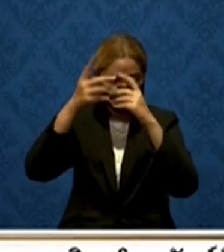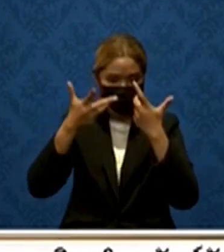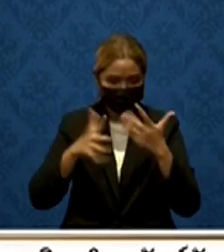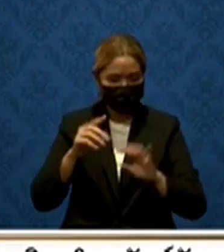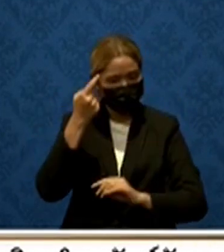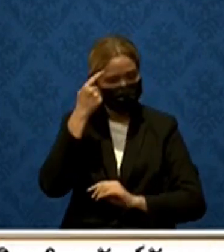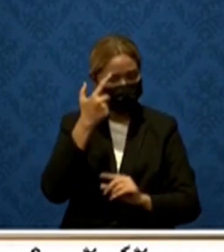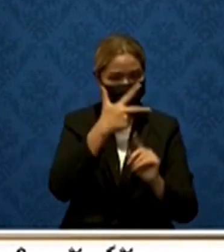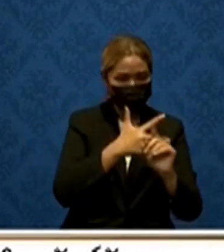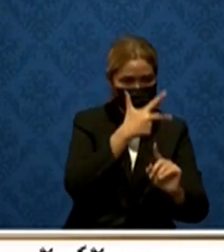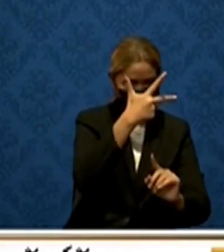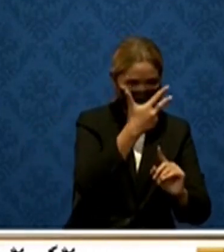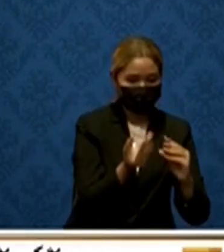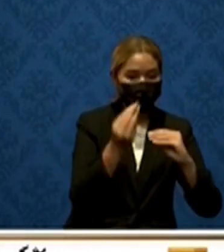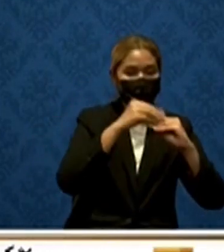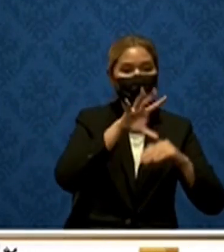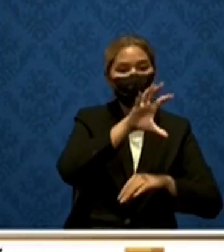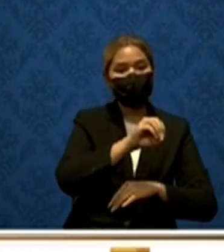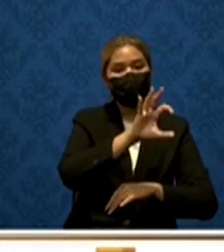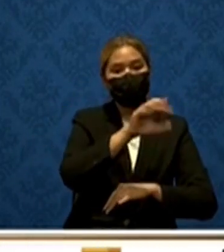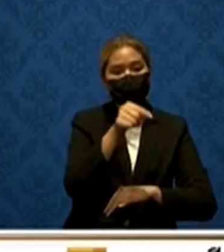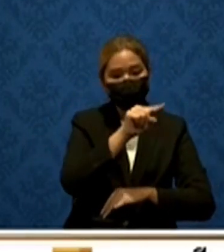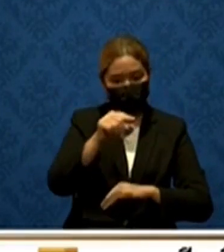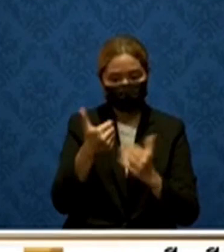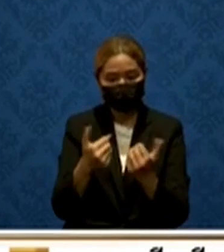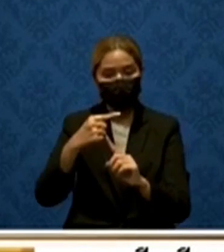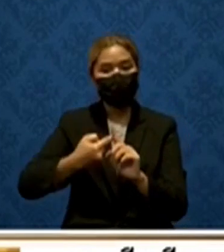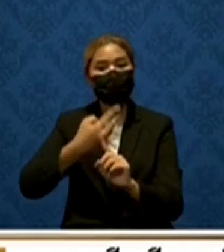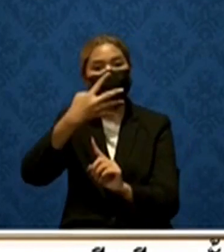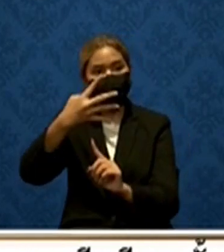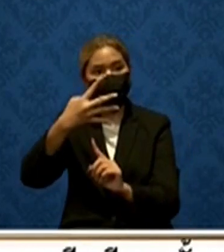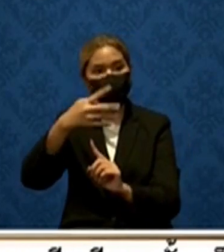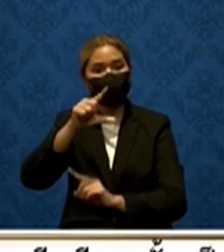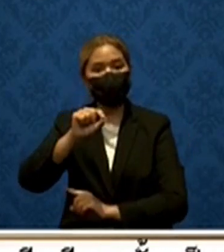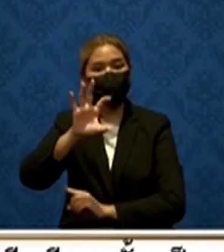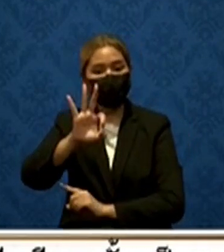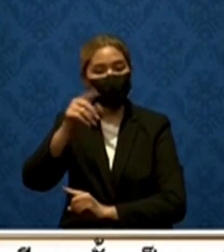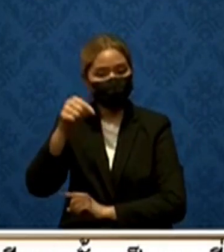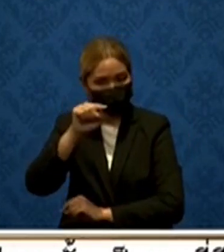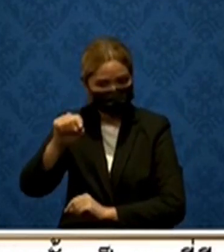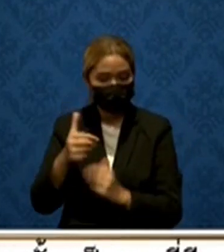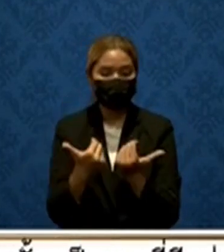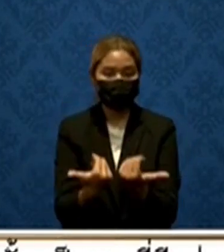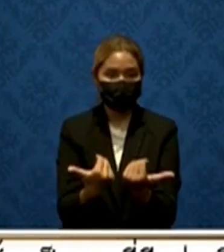ยยยยยยยยยยยยย